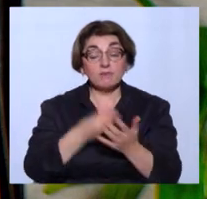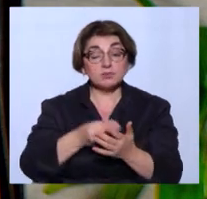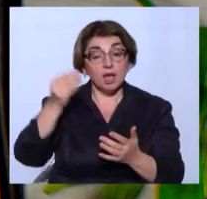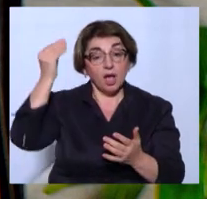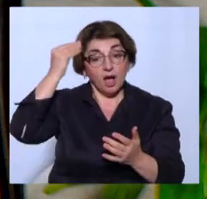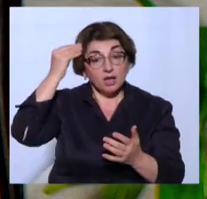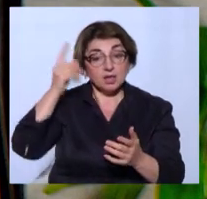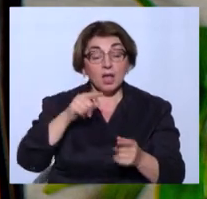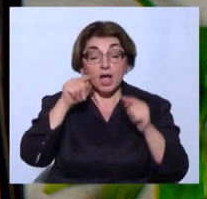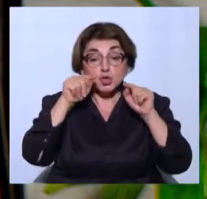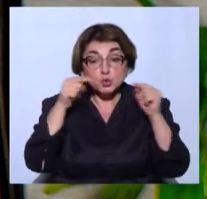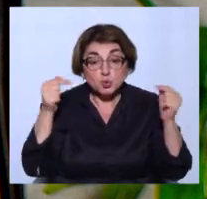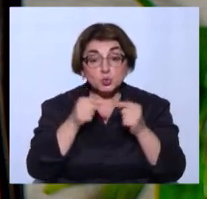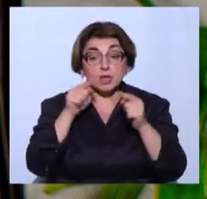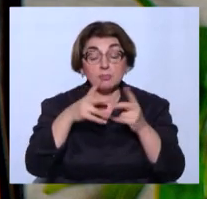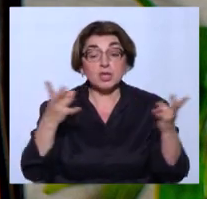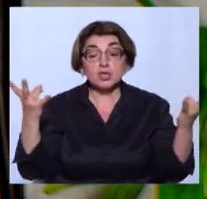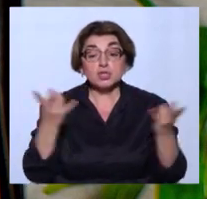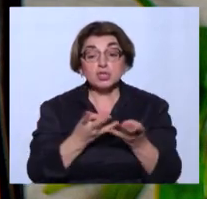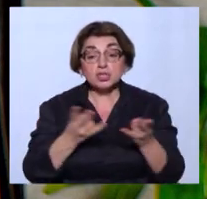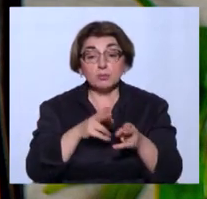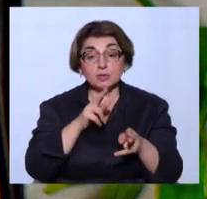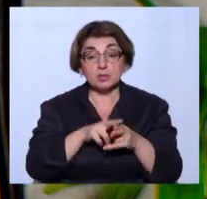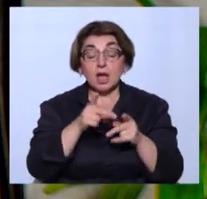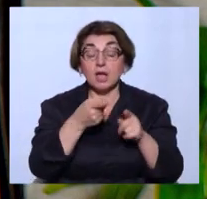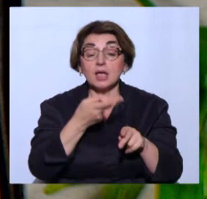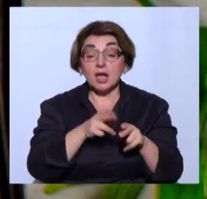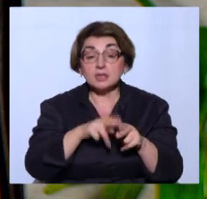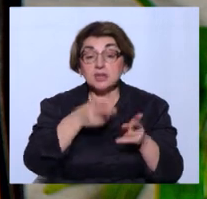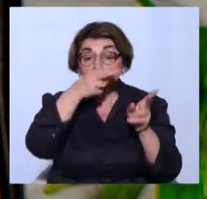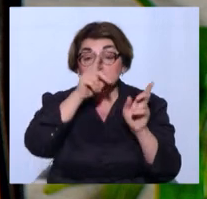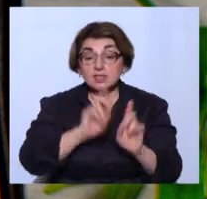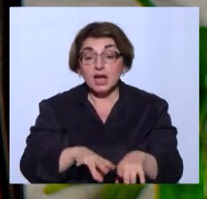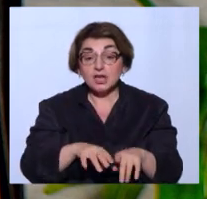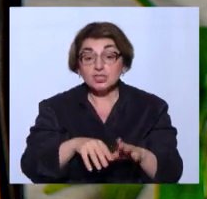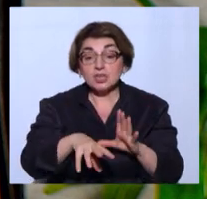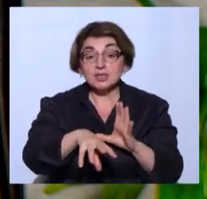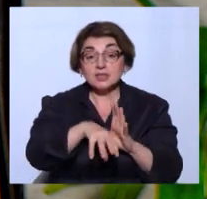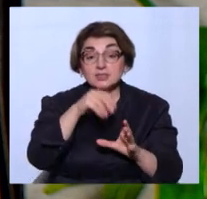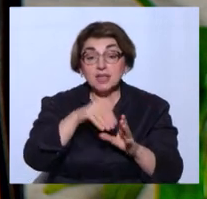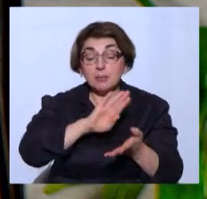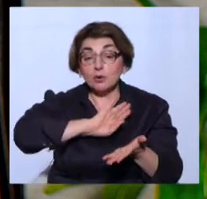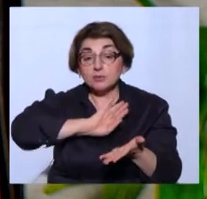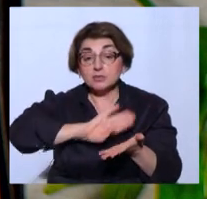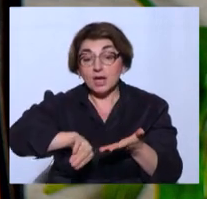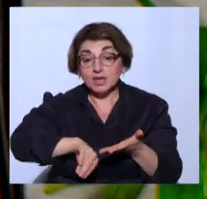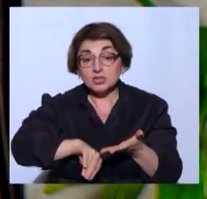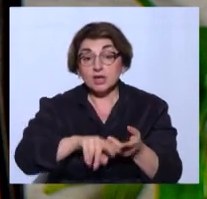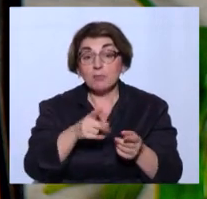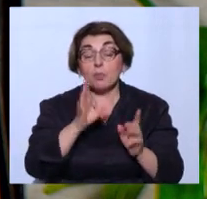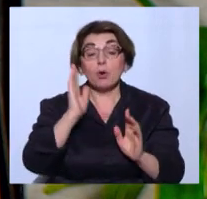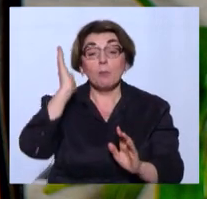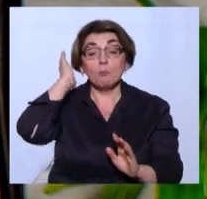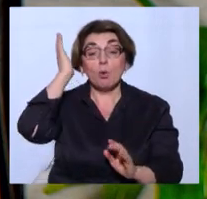რომ მათ სწორედაც სტაფილო უნდოდათ სადილად. ასე დარჩნენ კურთხლები, მხოლოდ 4 ამოღებული სტაფილოს ანაბარა